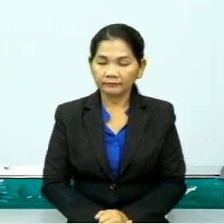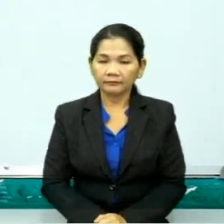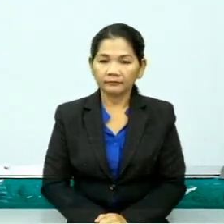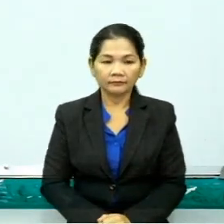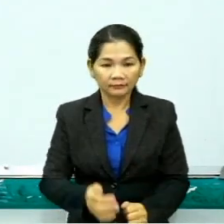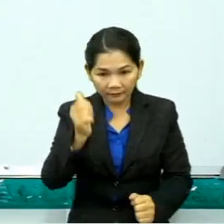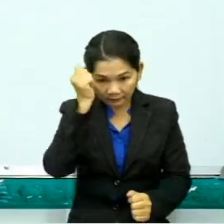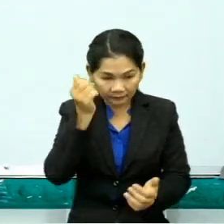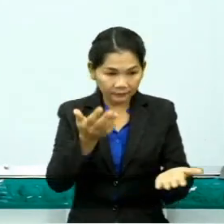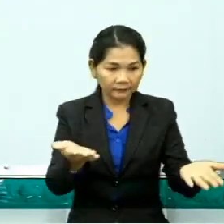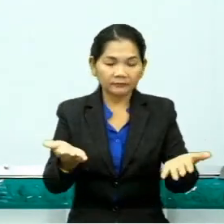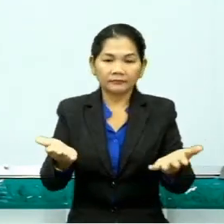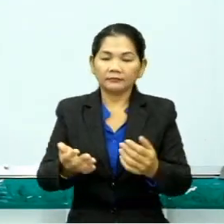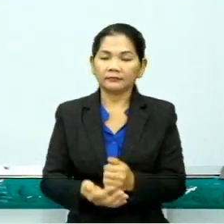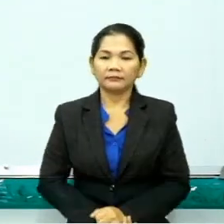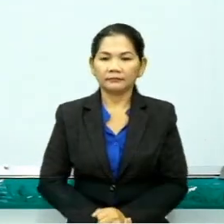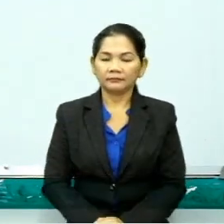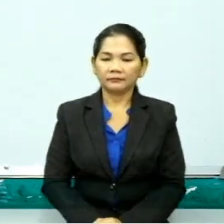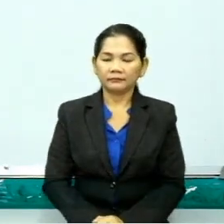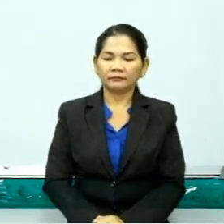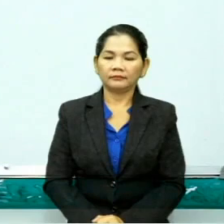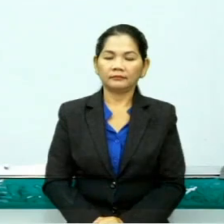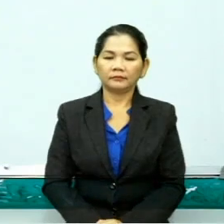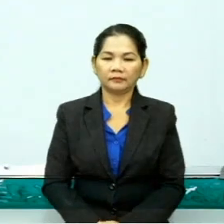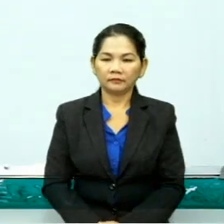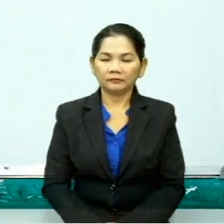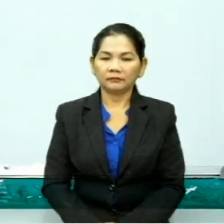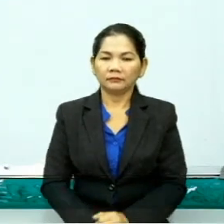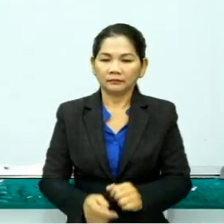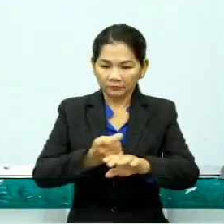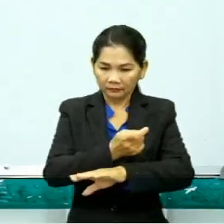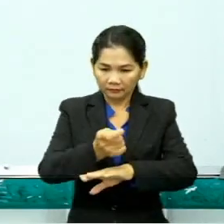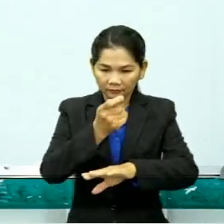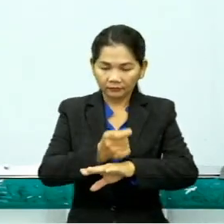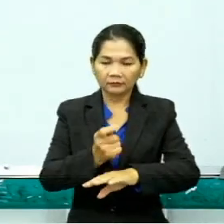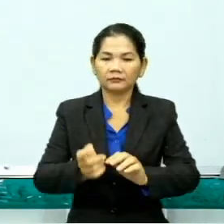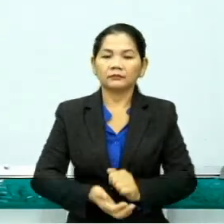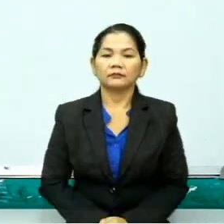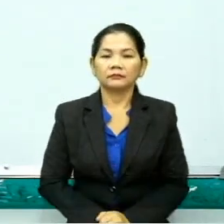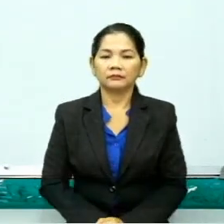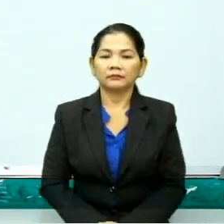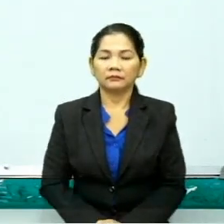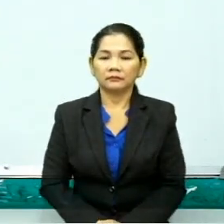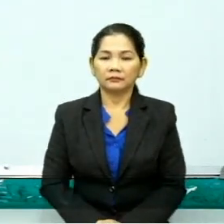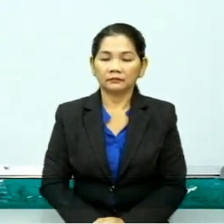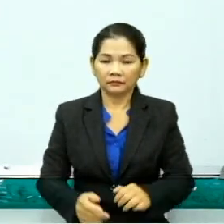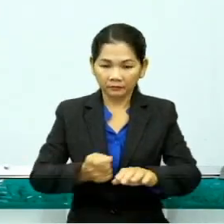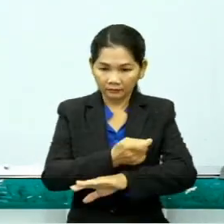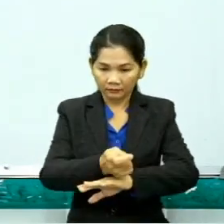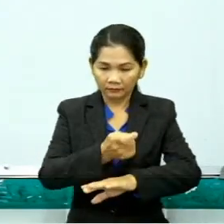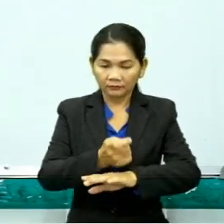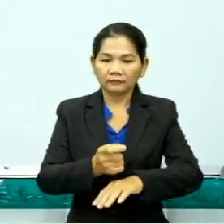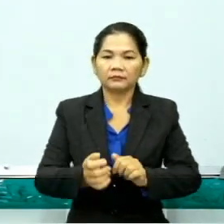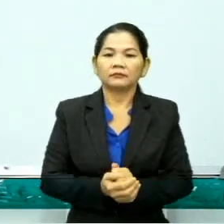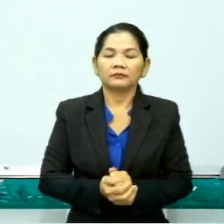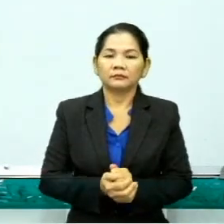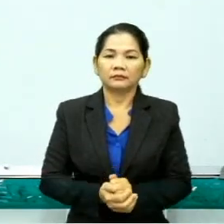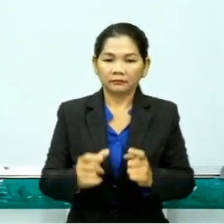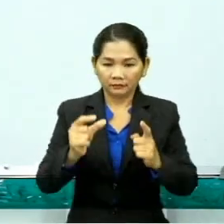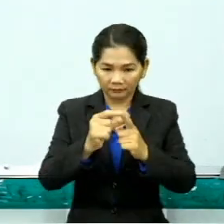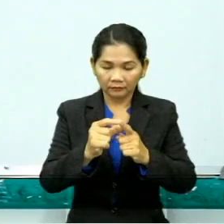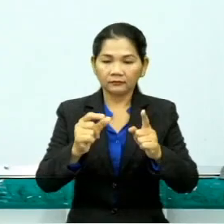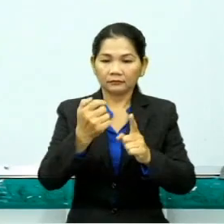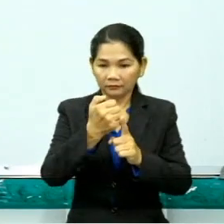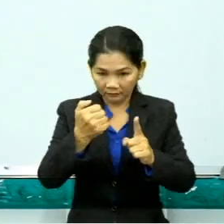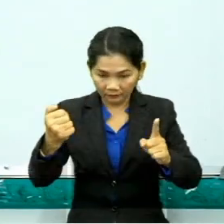con na chăm bán con chai bạc này cứu nó con nát cha bị rốt nó con cha bị rốt thân bị chia